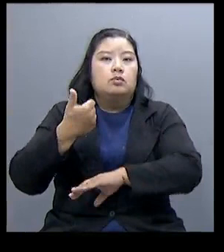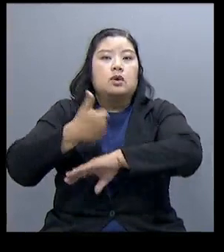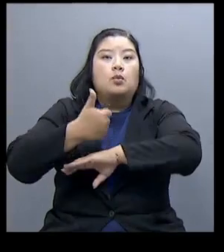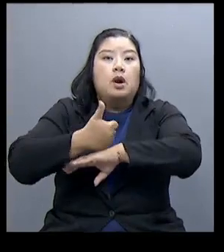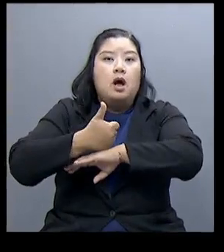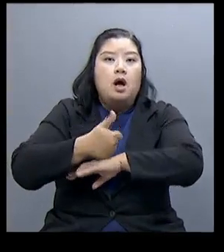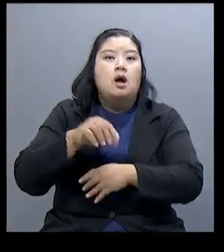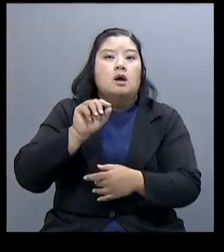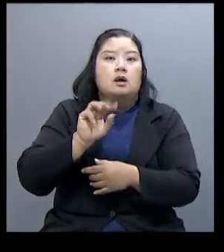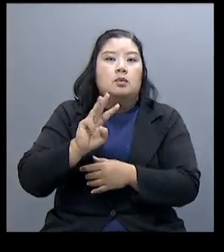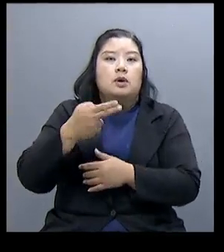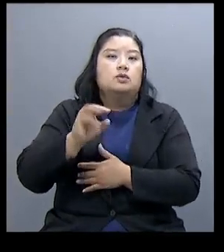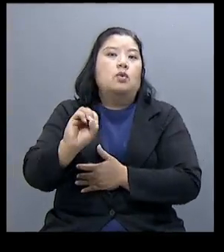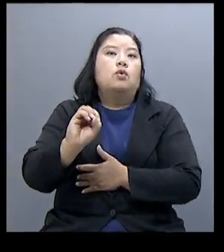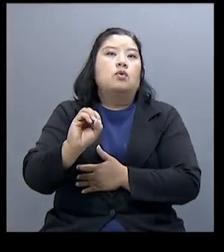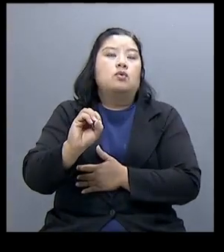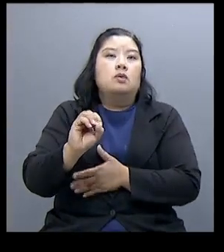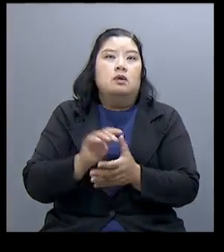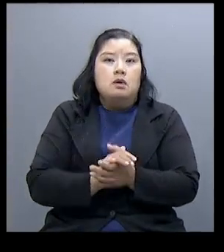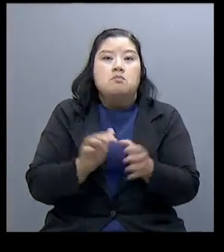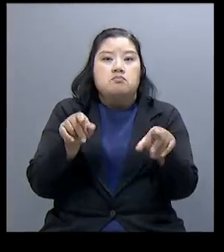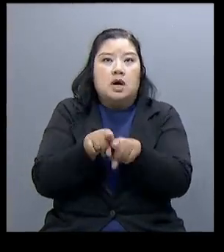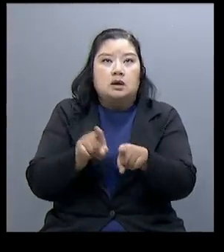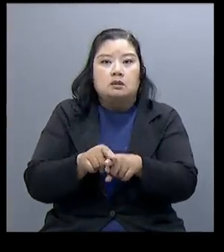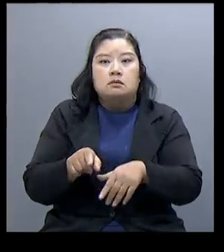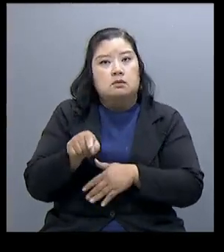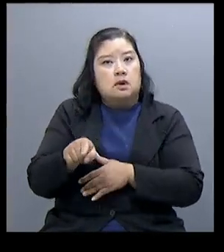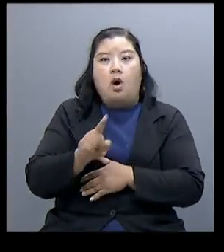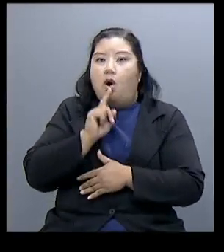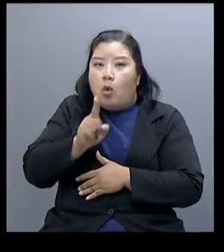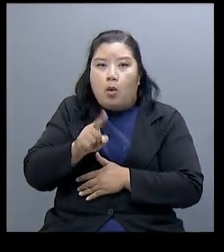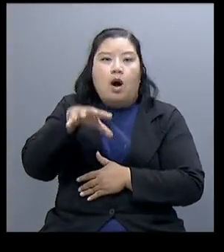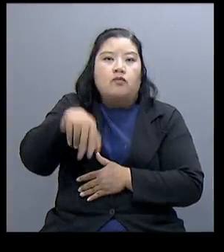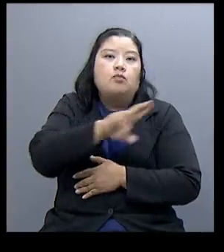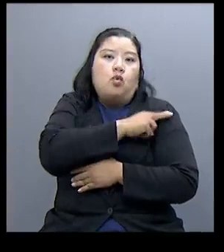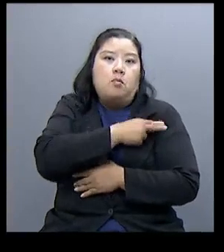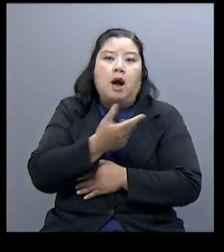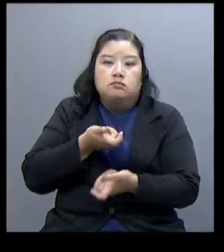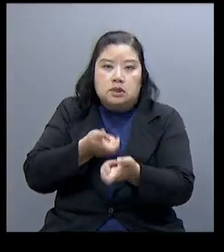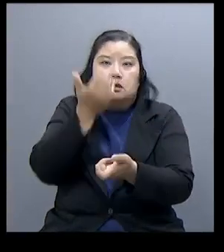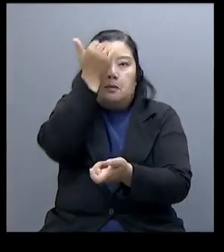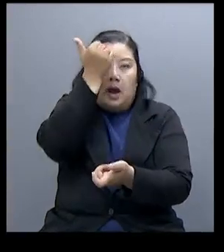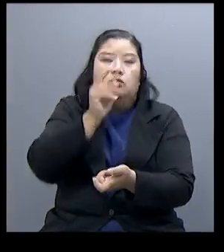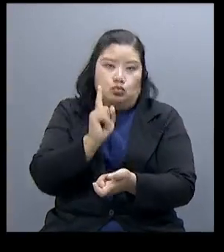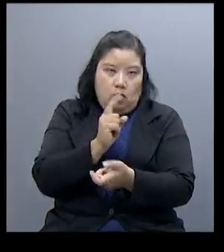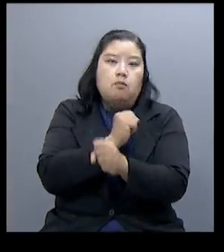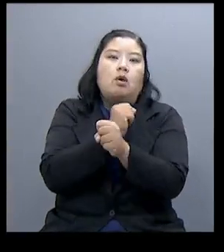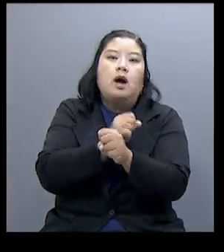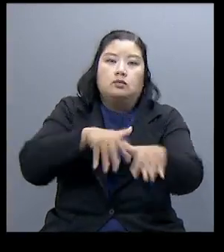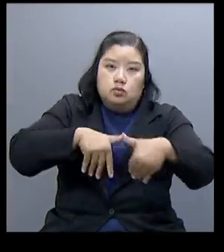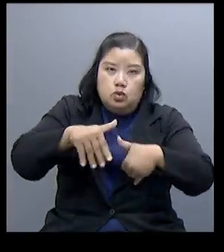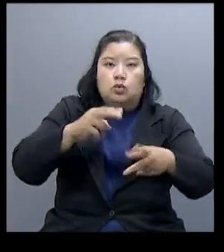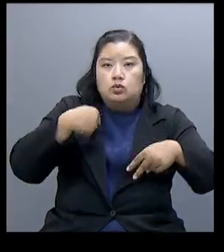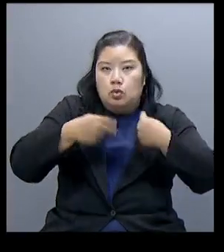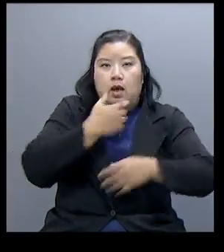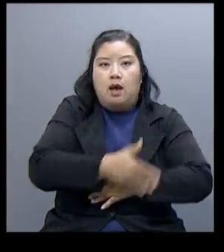อนามัยโลกนะคะก็ได้ประณามเหตุการณ์ที่เกิดขึ้นเรียกร้องให้มีการคุ้มครองพลเรือนการดูแลด้านสุขภา